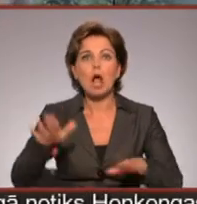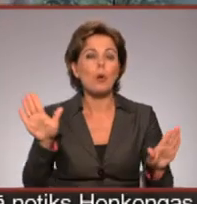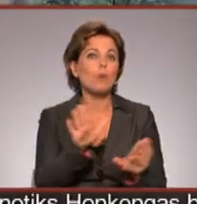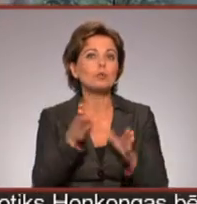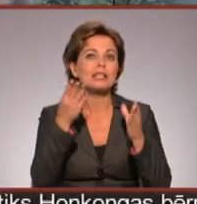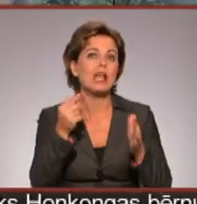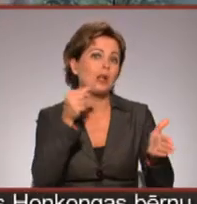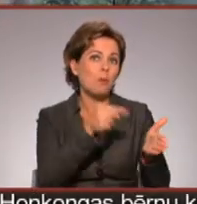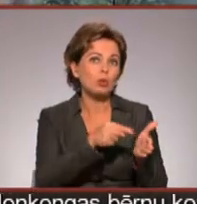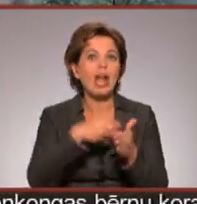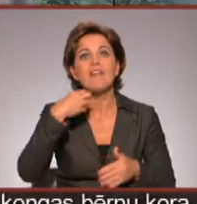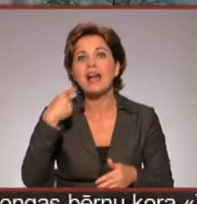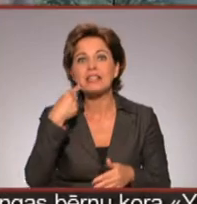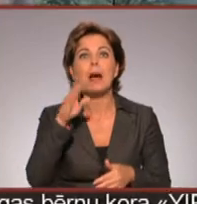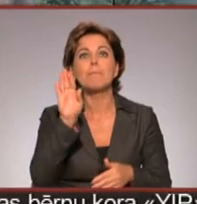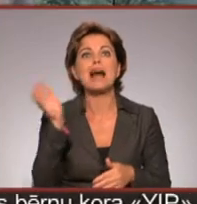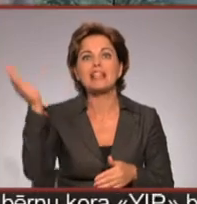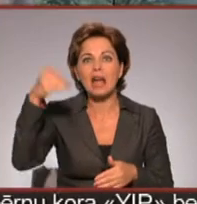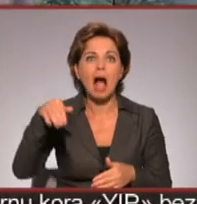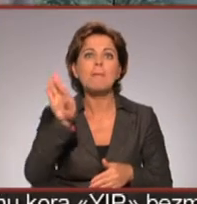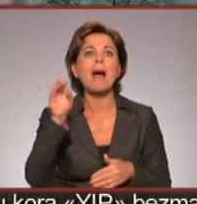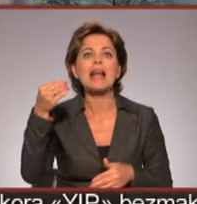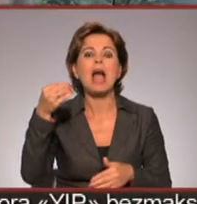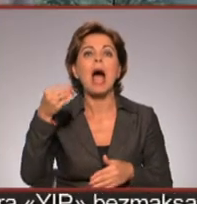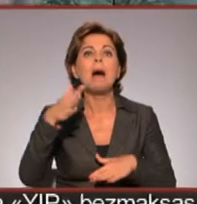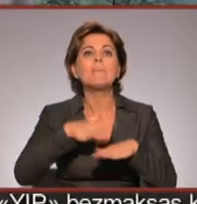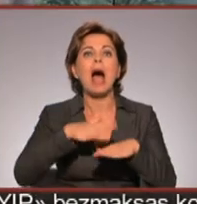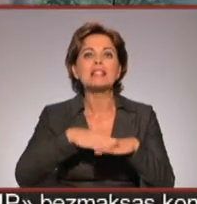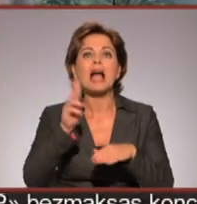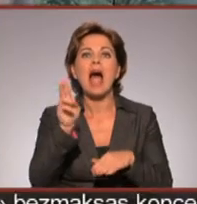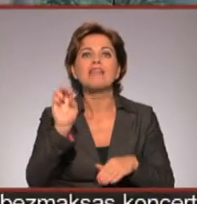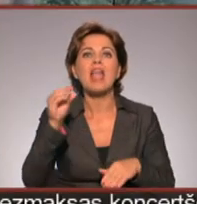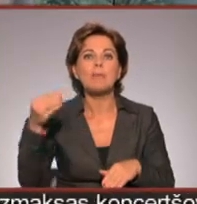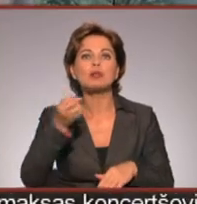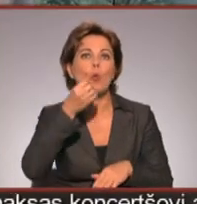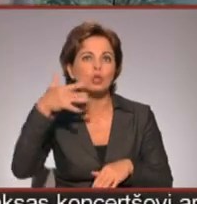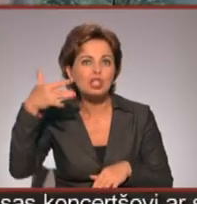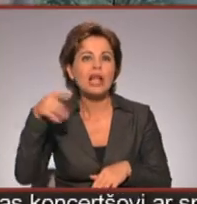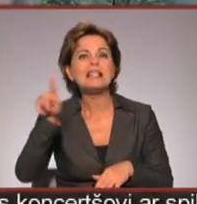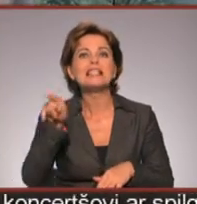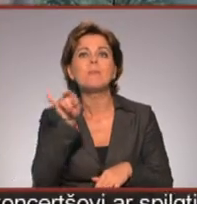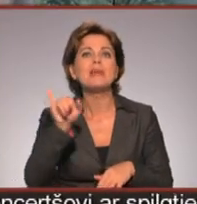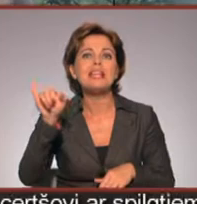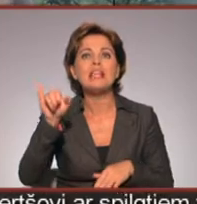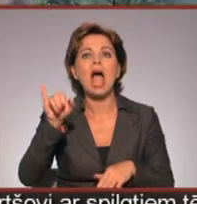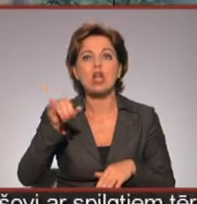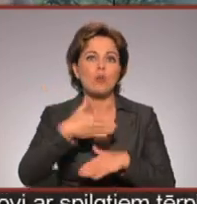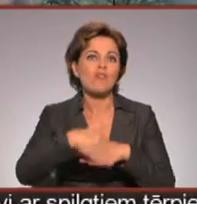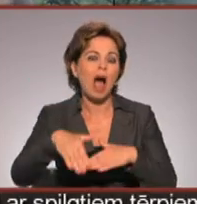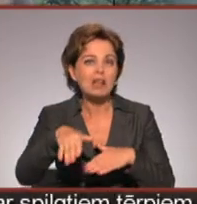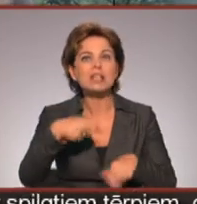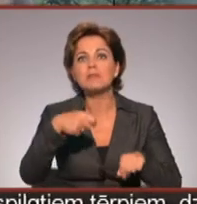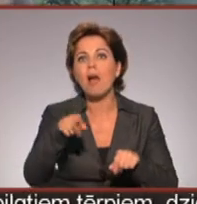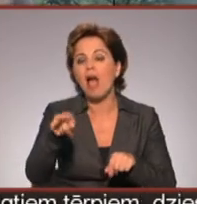punktiem – Vecrīgā, Bastēkalnā, Berga bazarā, Kaņepes kultūras centrā vai Spīķeru kvartālā, un tad jūs varēsiet spēlēt nebēdu pašu